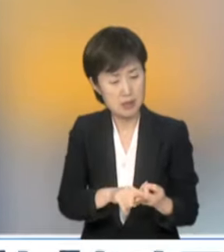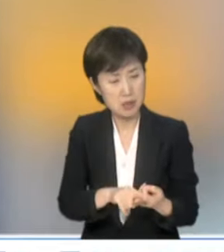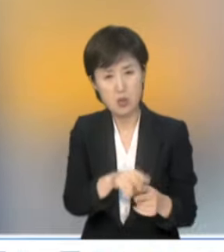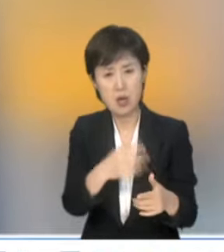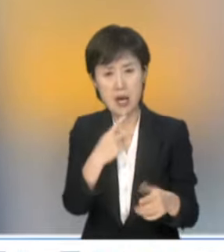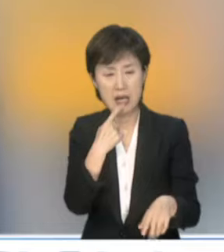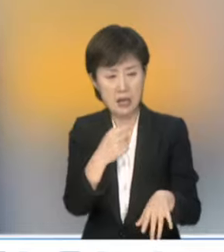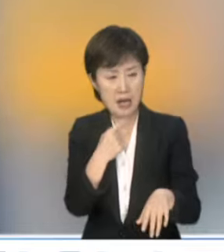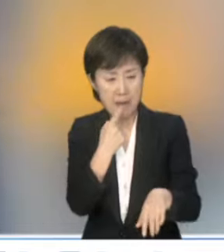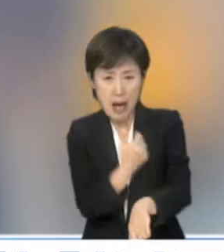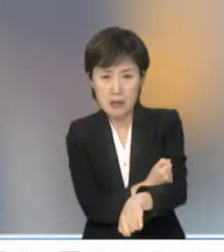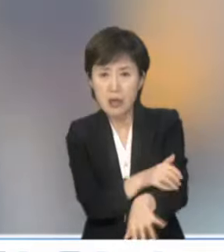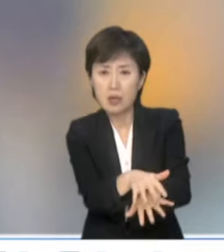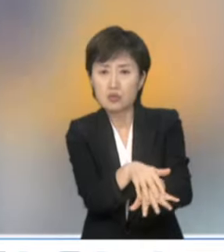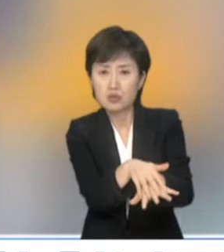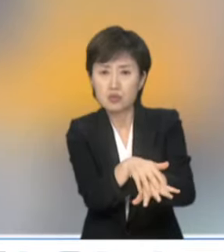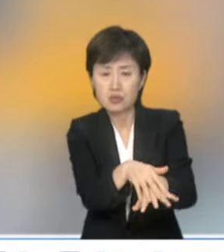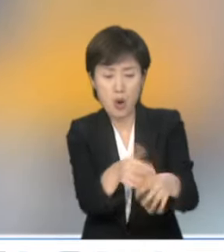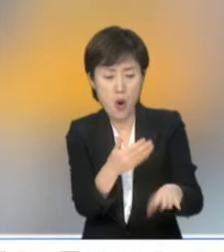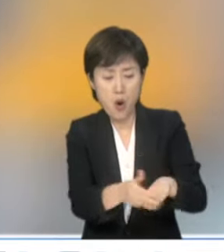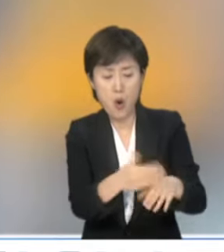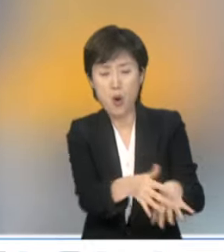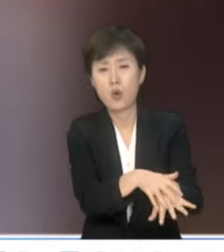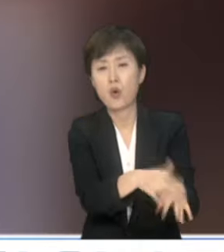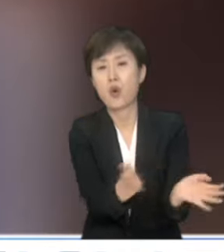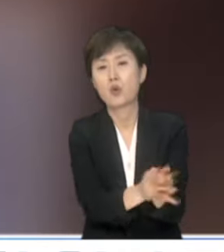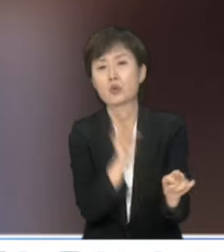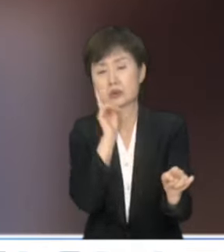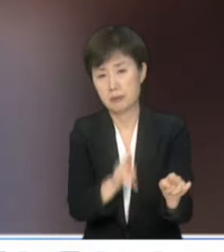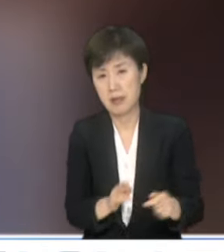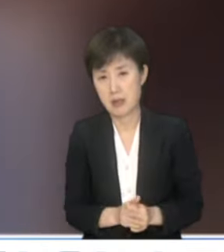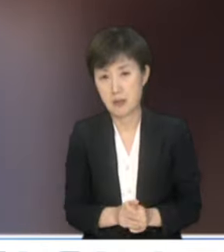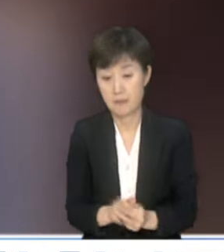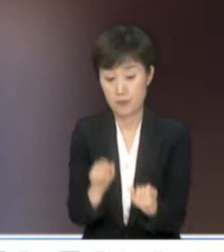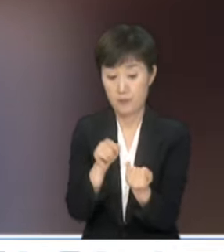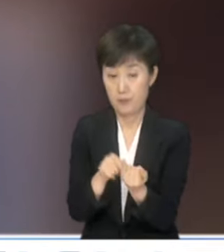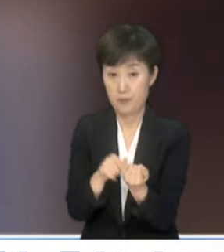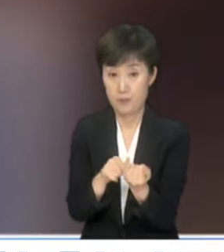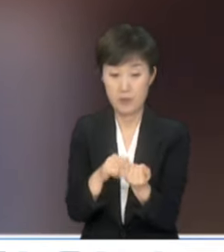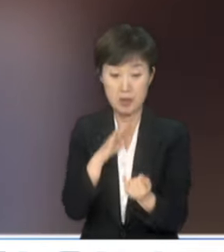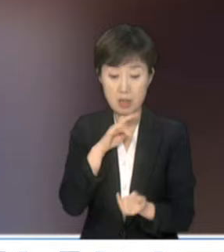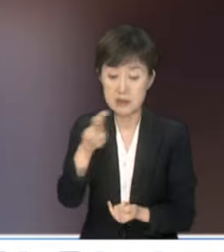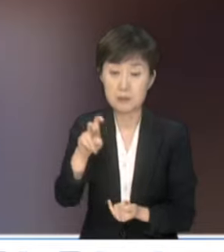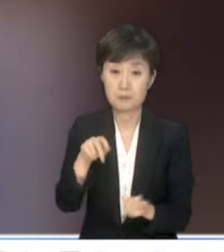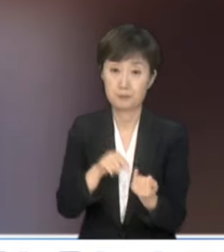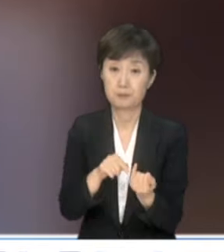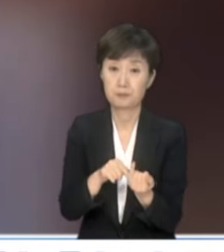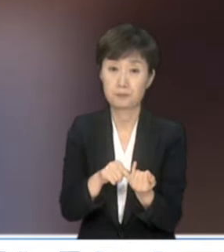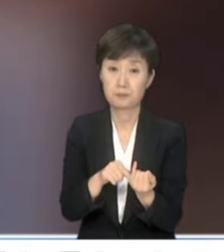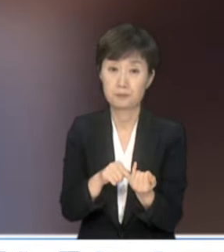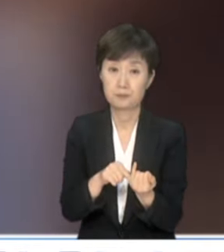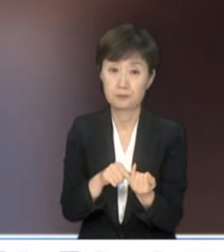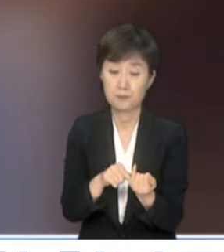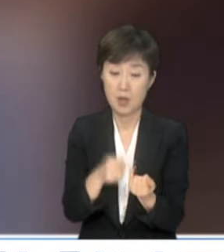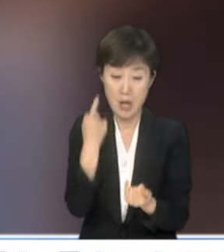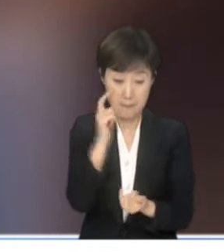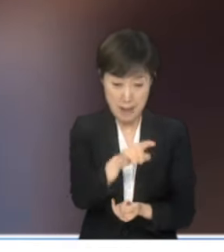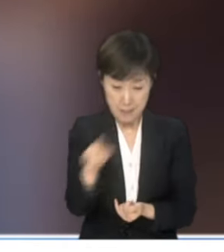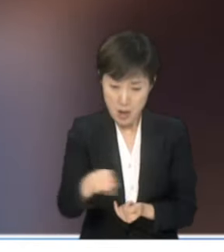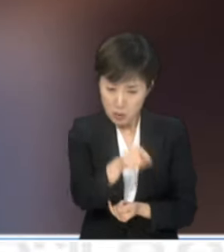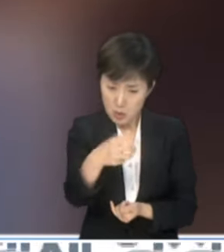계획적인 조직 범죄의 일환으로 볼 수 있고 특히 이 여성 같은 경우는 20대라고 알려지고 있거든요. 특히 이번에 검거된